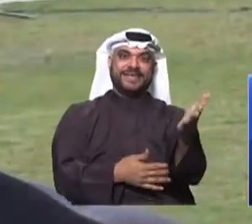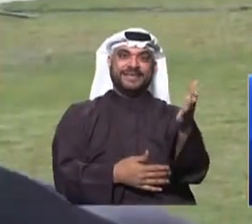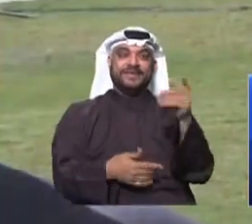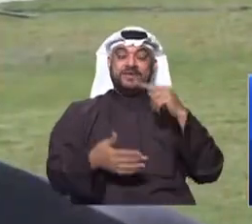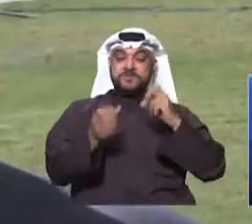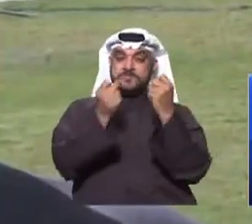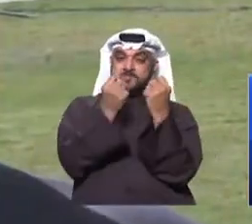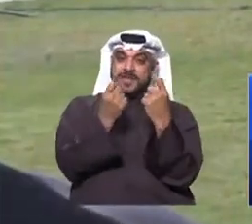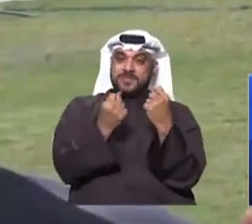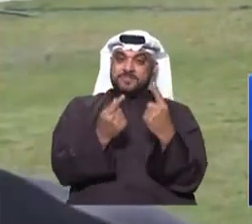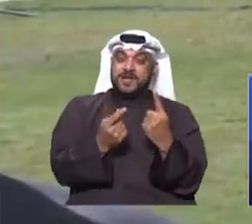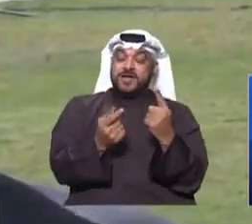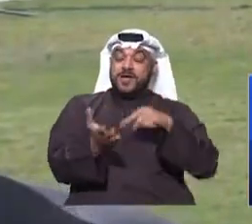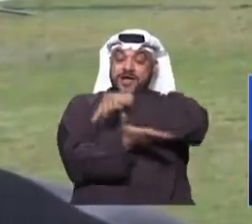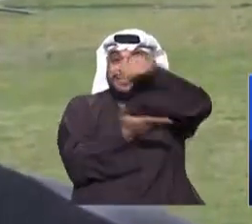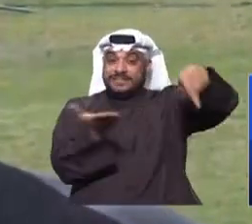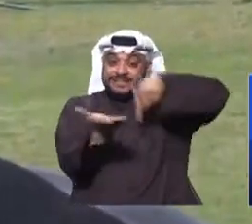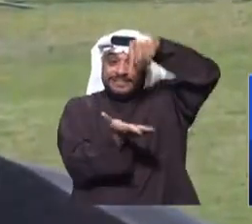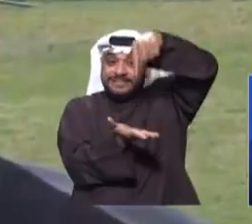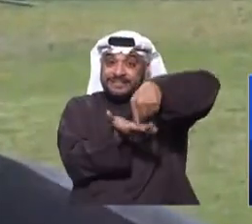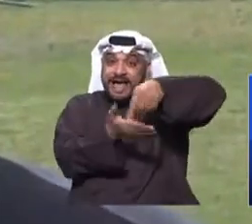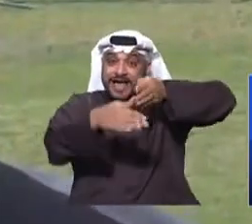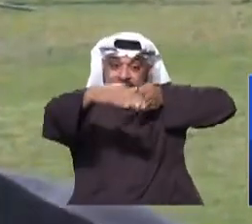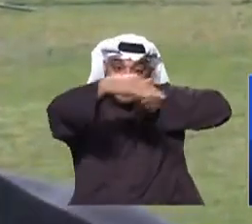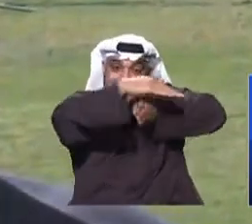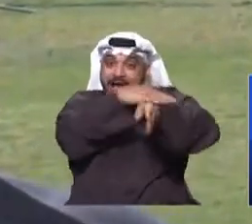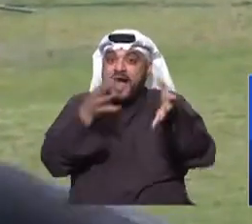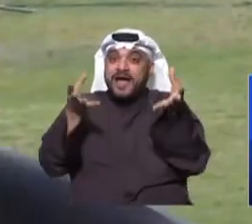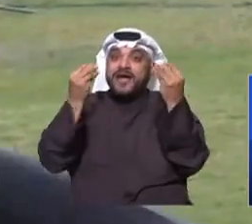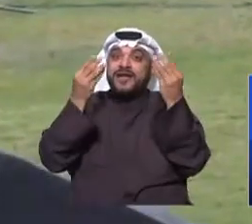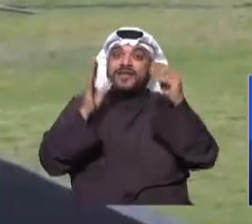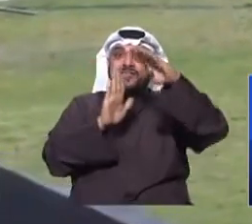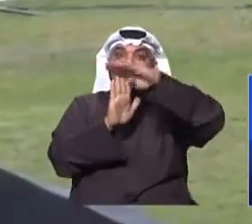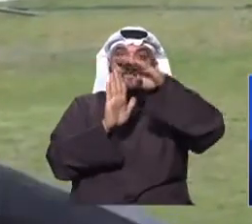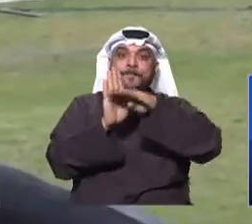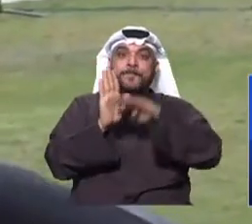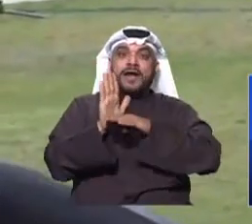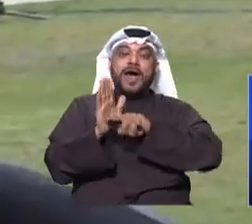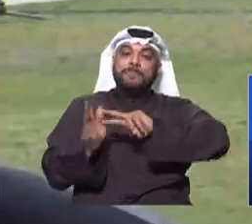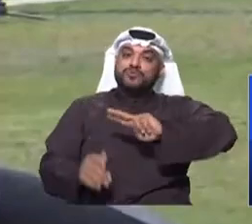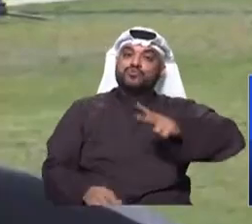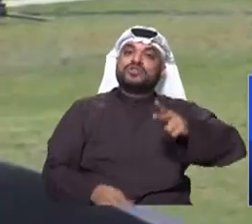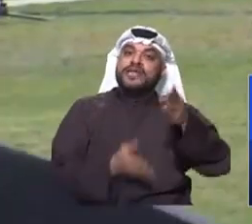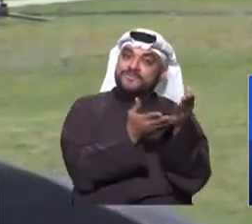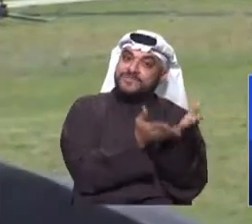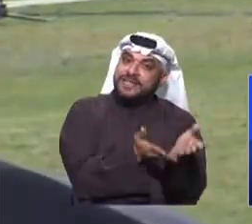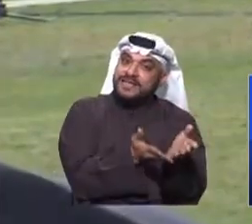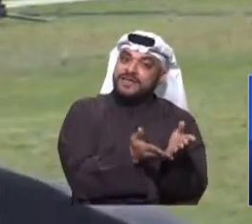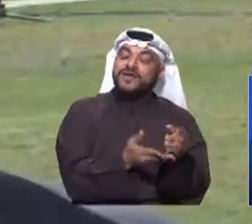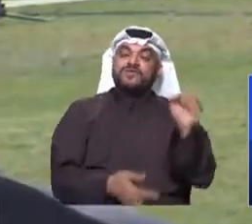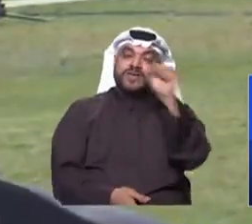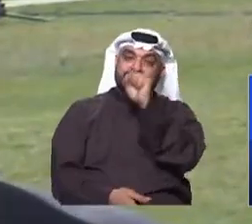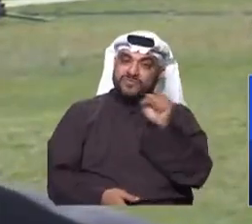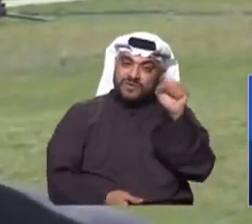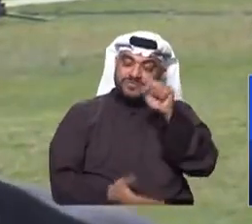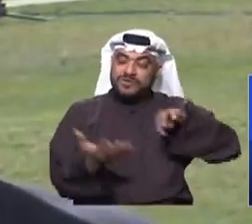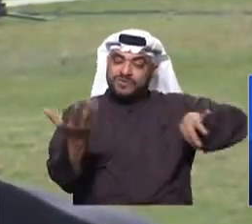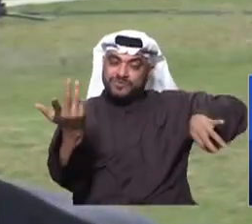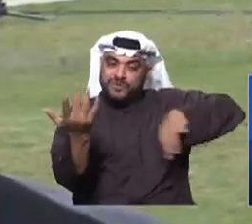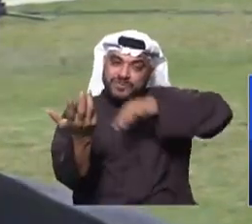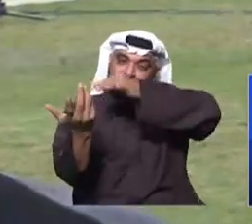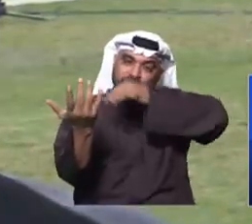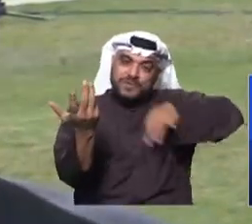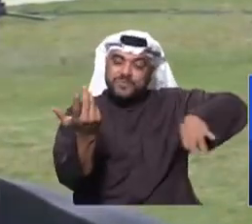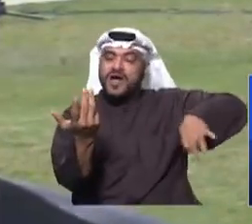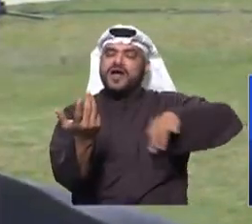والخارج المركز مليء بالفعاليات، مليء بالفعاليات بعضها نوعي مثل كلثوميات، مثل حديث الاثنين، موسيقى